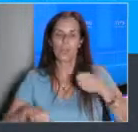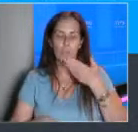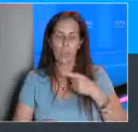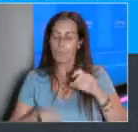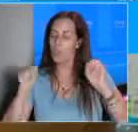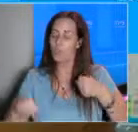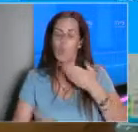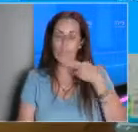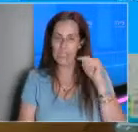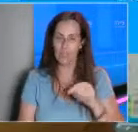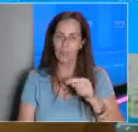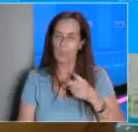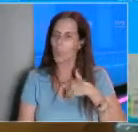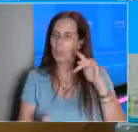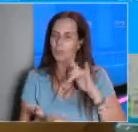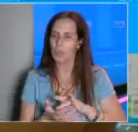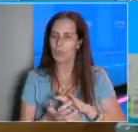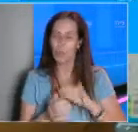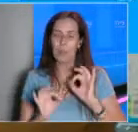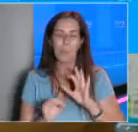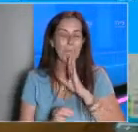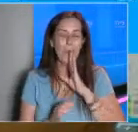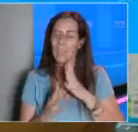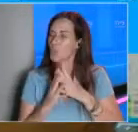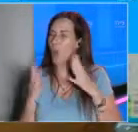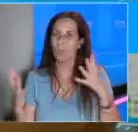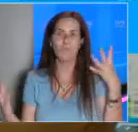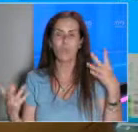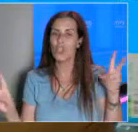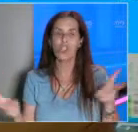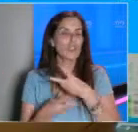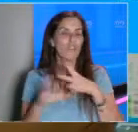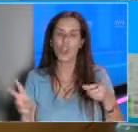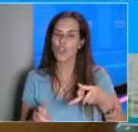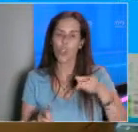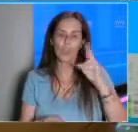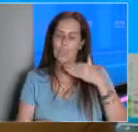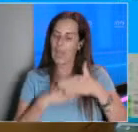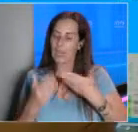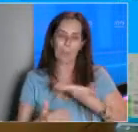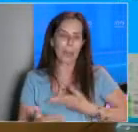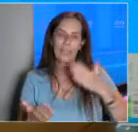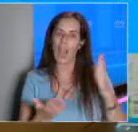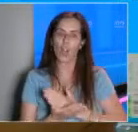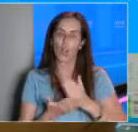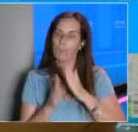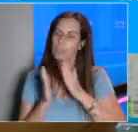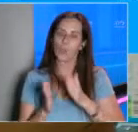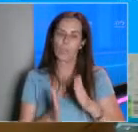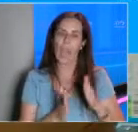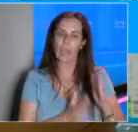במשילות הישראלית אנחנו נמצאים בשבר שלא מאפשר יותר תהליכי קבלת החלטות